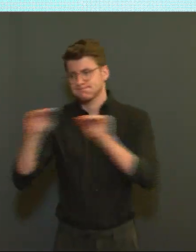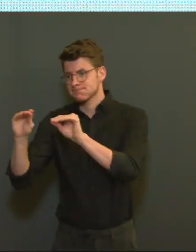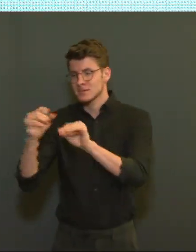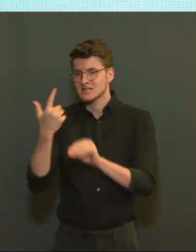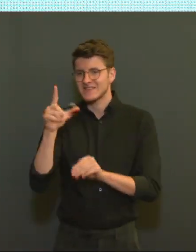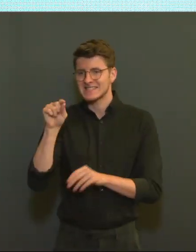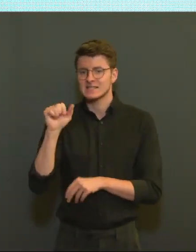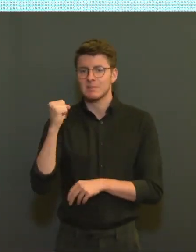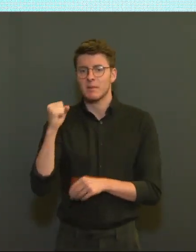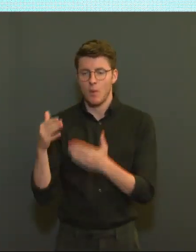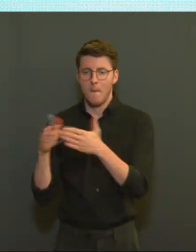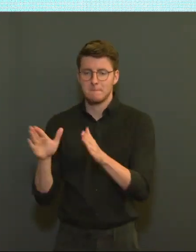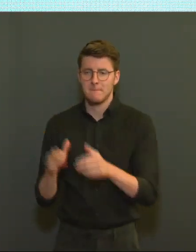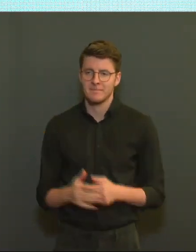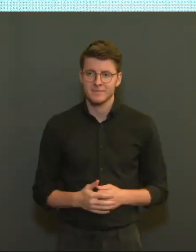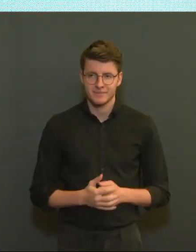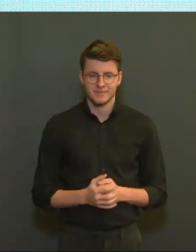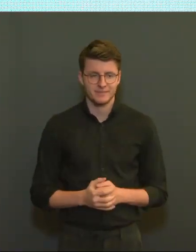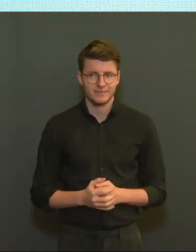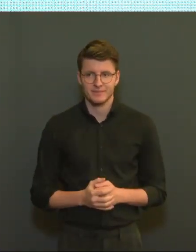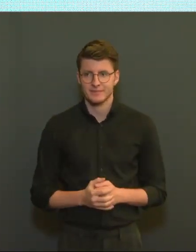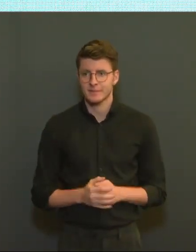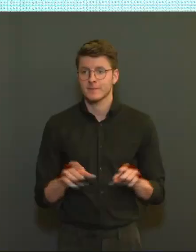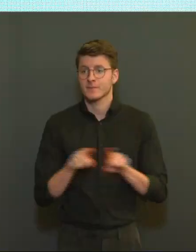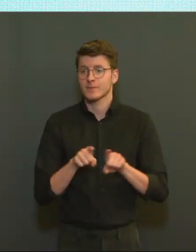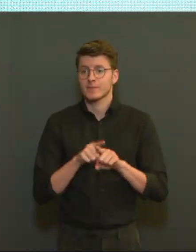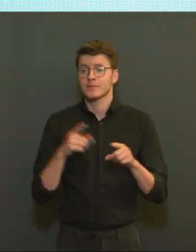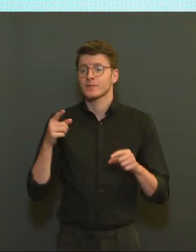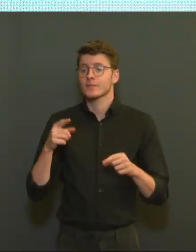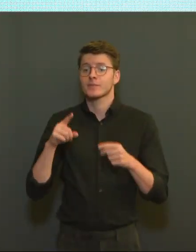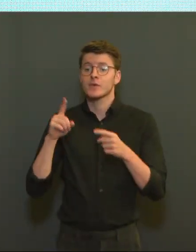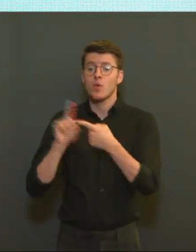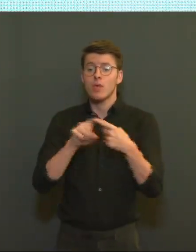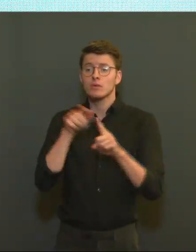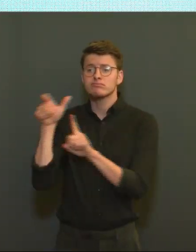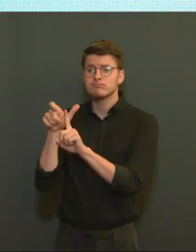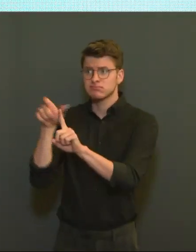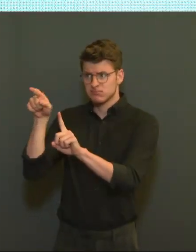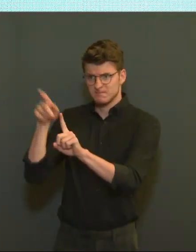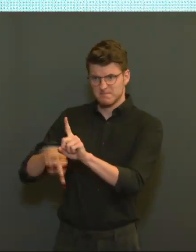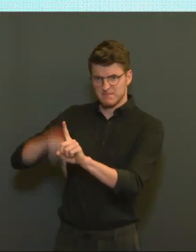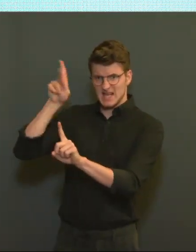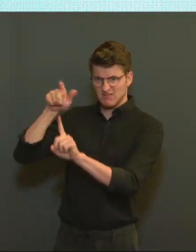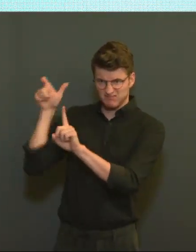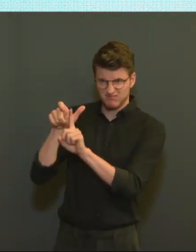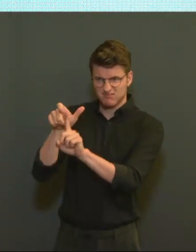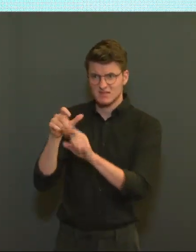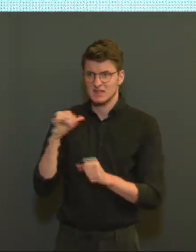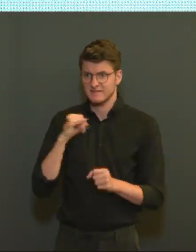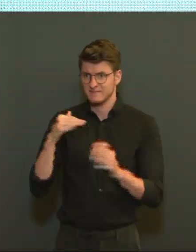september. En ondertussen wordt de contacttracingcapaciteit ook verder opgedreven tot 1000 mensen.